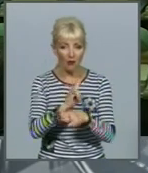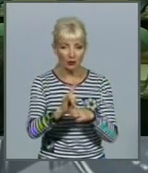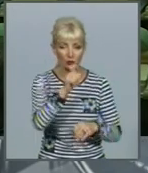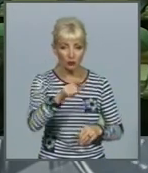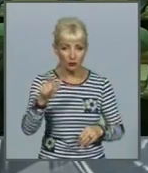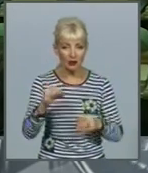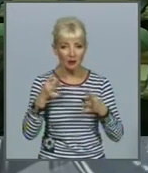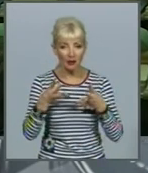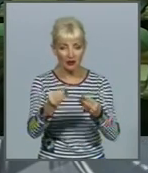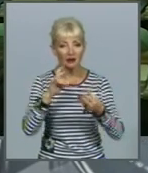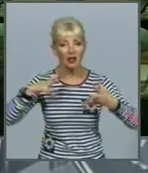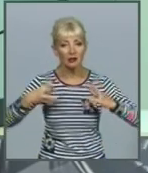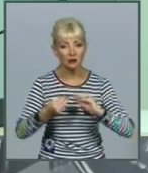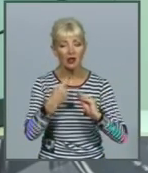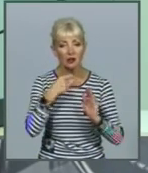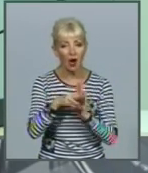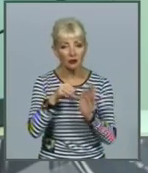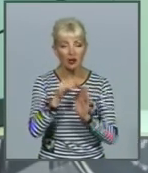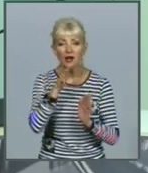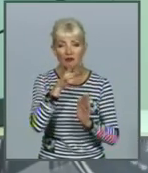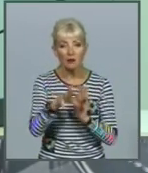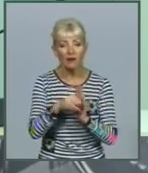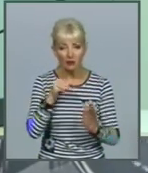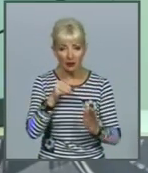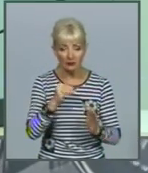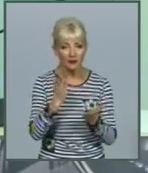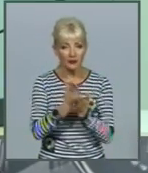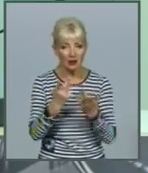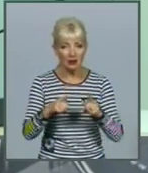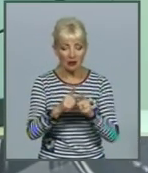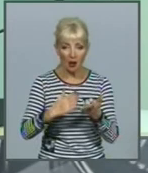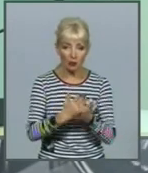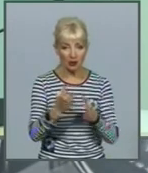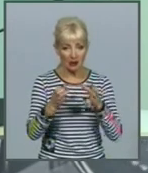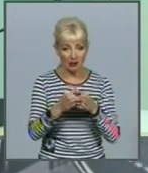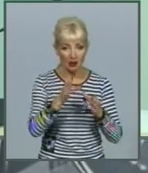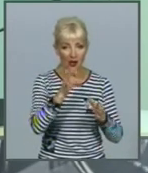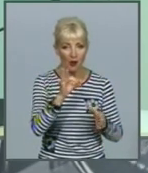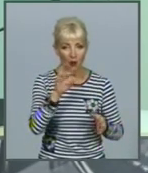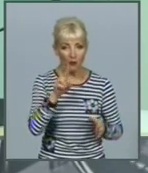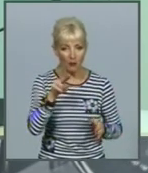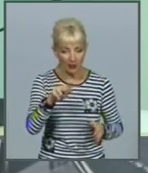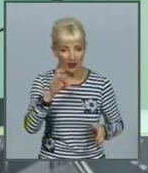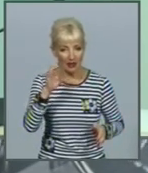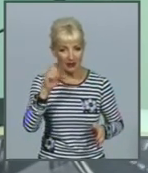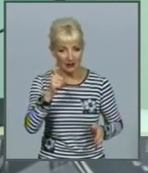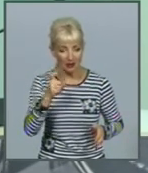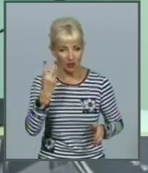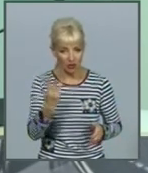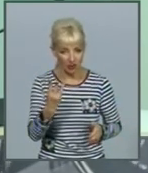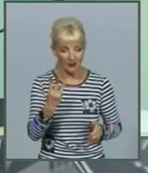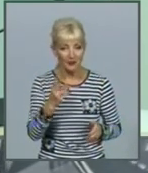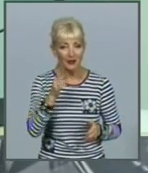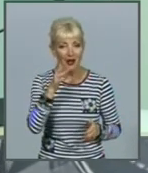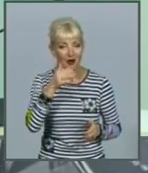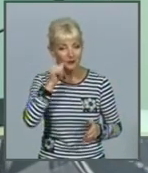результати голосування під час виборів. Є така політична сила ОПЗЖ, від якої вчора виступив один дешевий клоун, з заявленням про те, що у